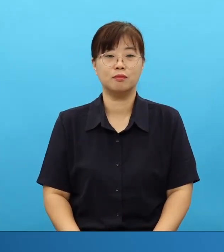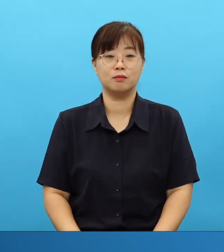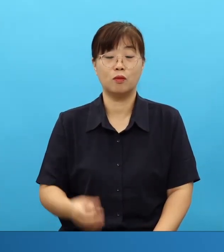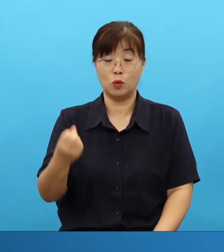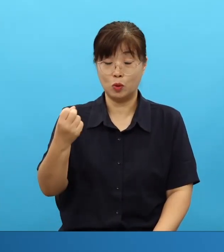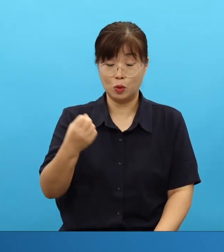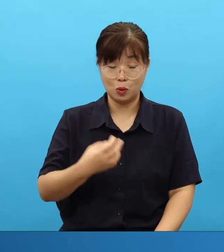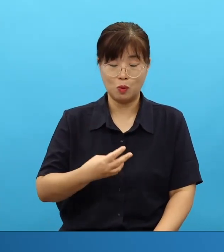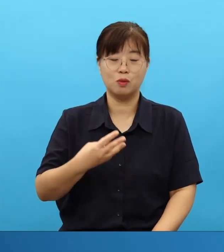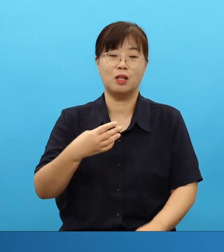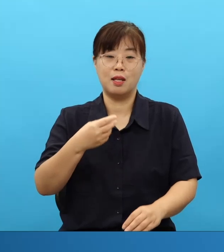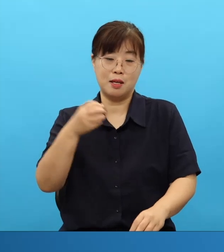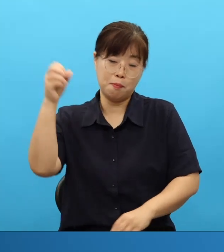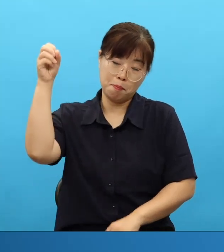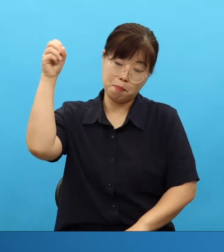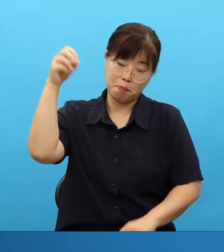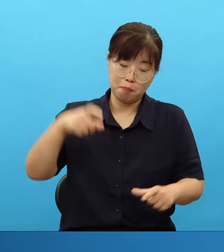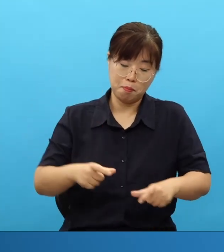빛의 망대를